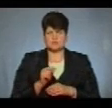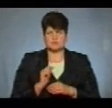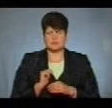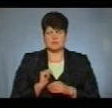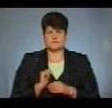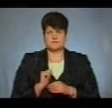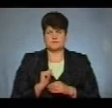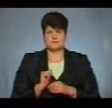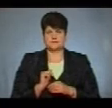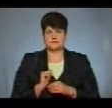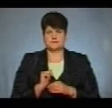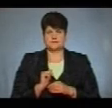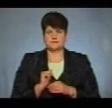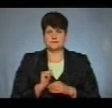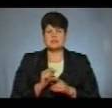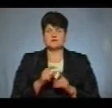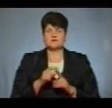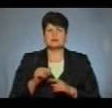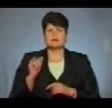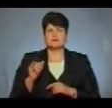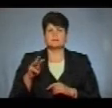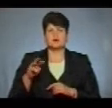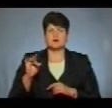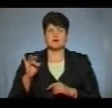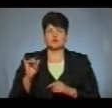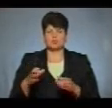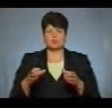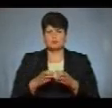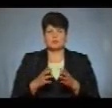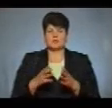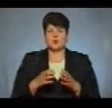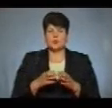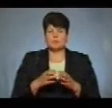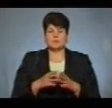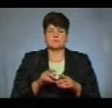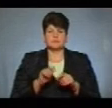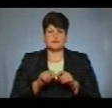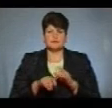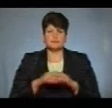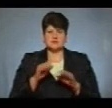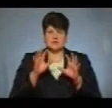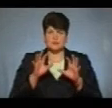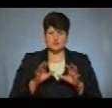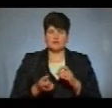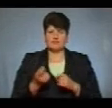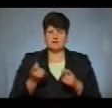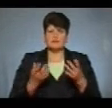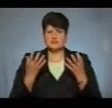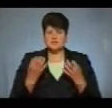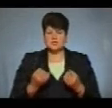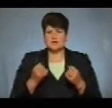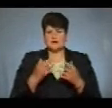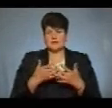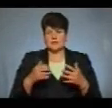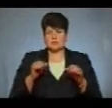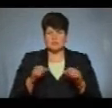певного кандидата. За словами Івана Марчука, мобільні групи, які моніторять дотримання виборчого законодавства, виявили ще кілька можливих порушень.